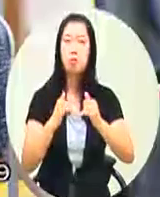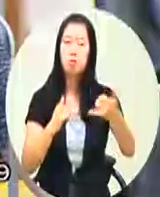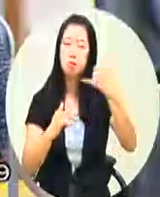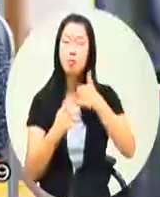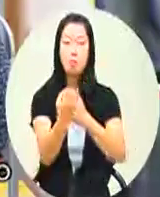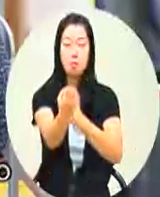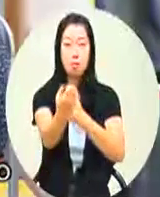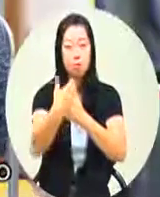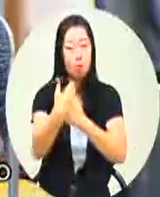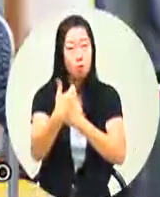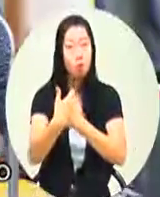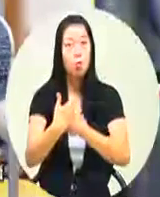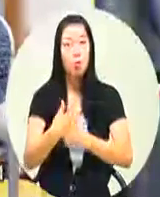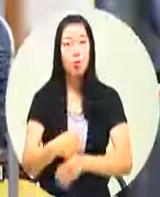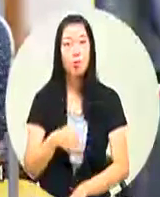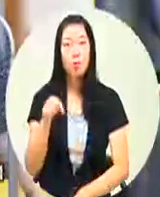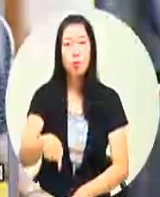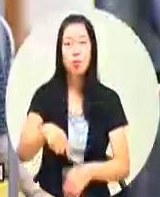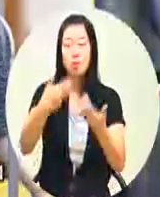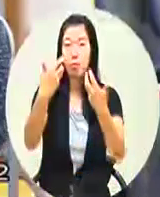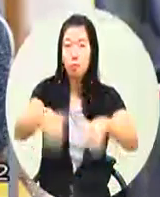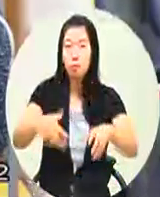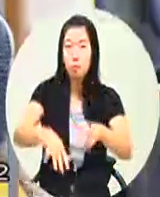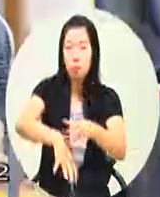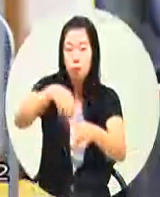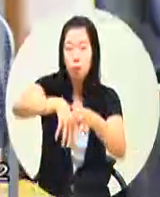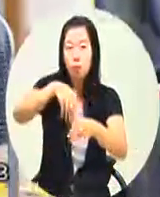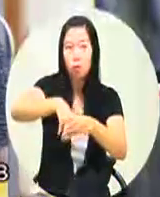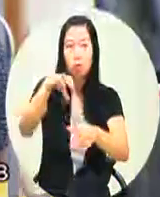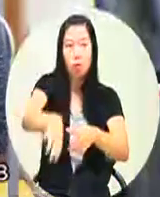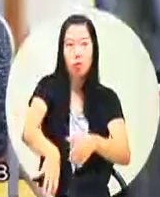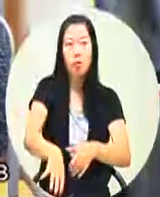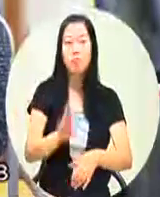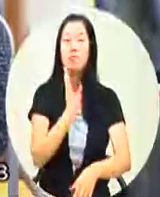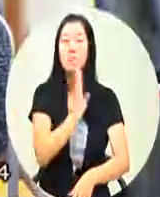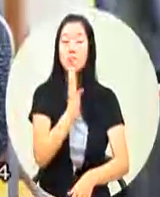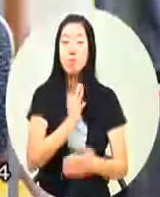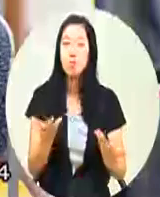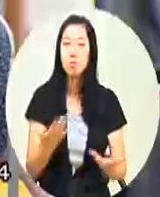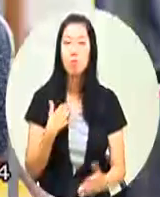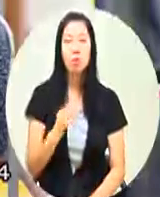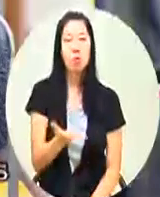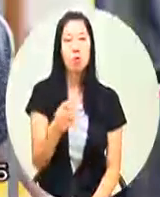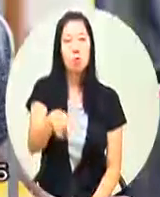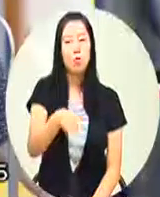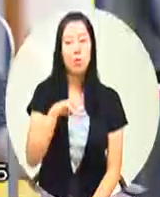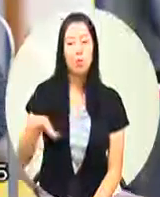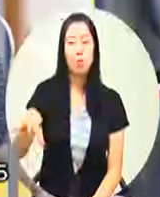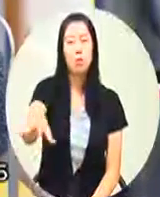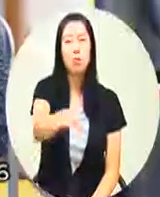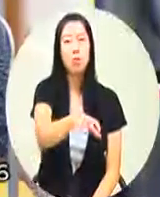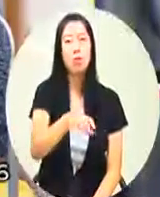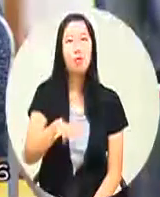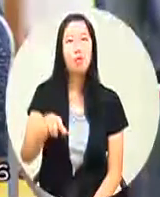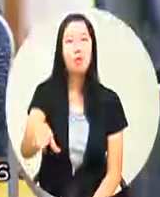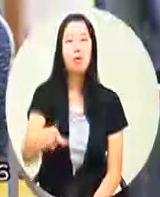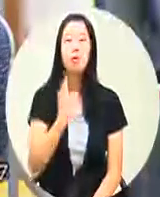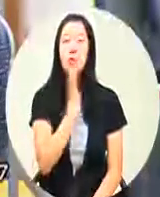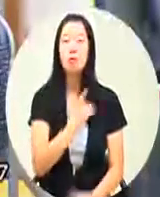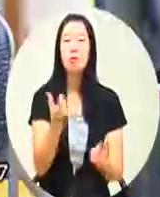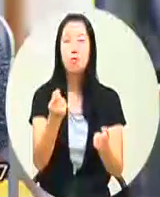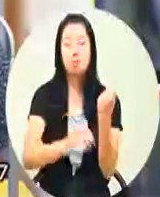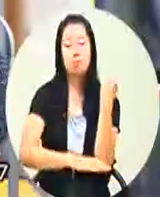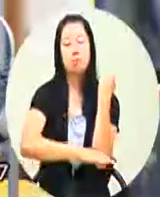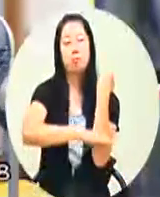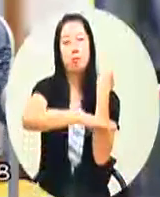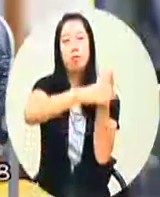说，啊，抽水站是拢无功能啊，你为什么阮家个淹水啊？哎，这个抽水站是无效的吗？那